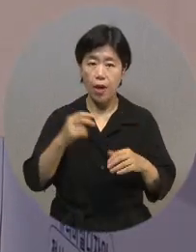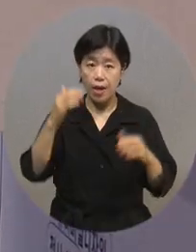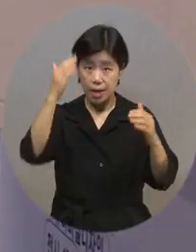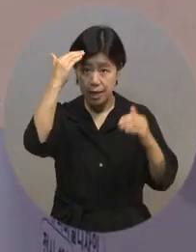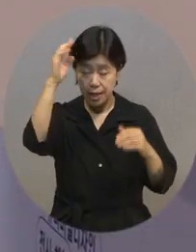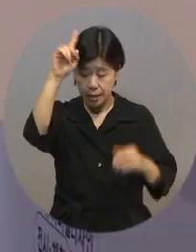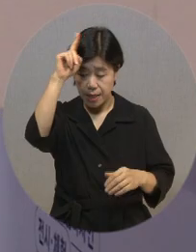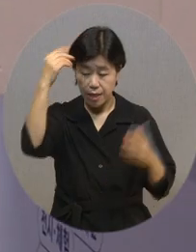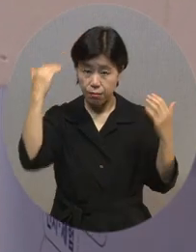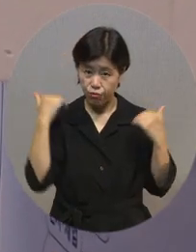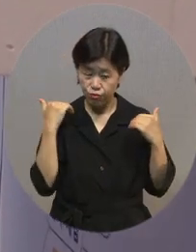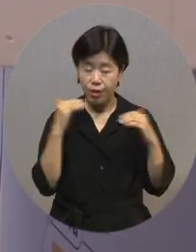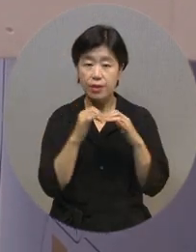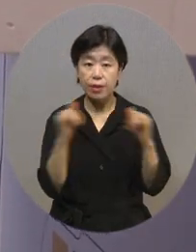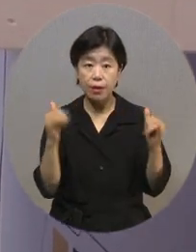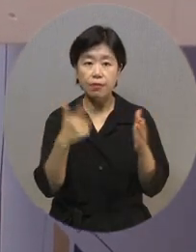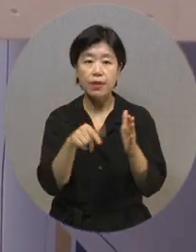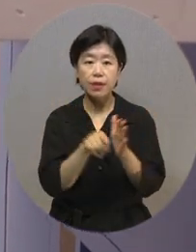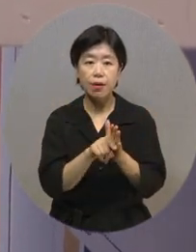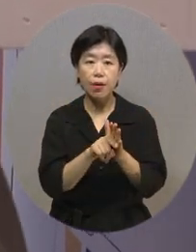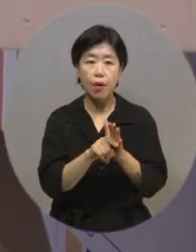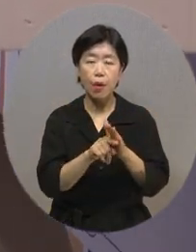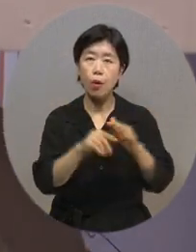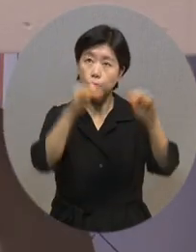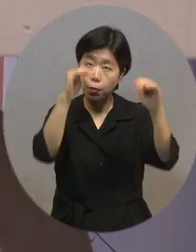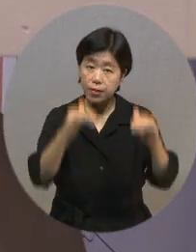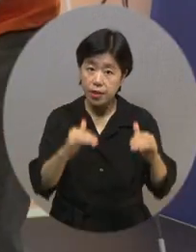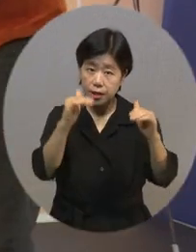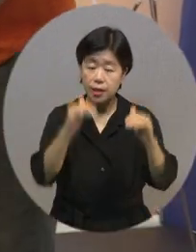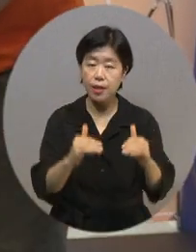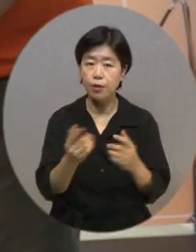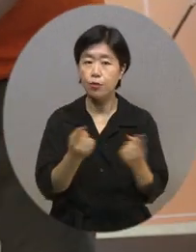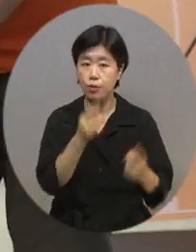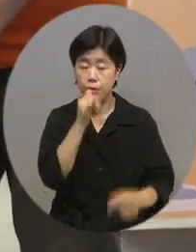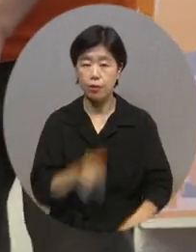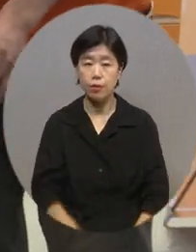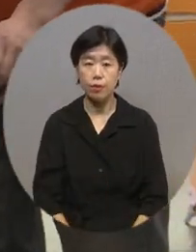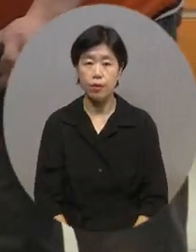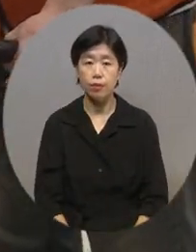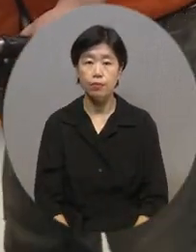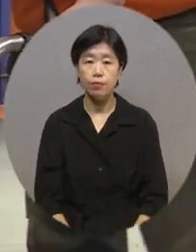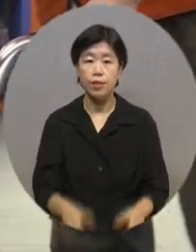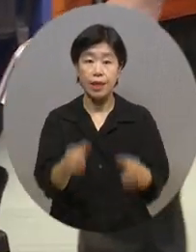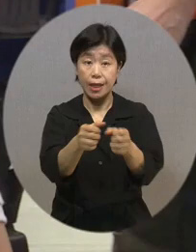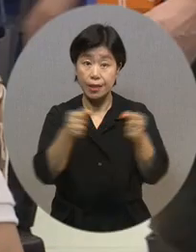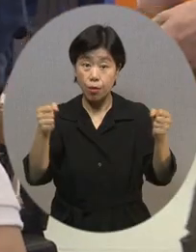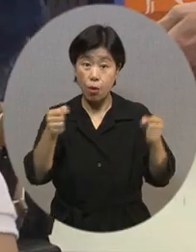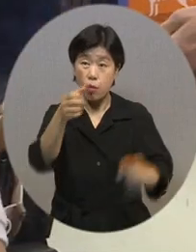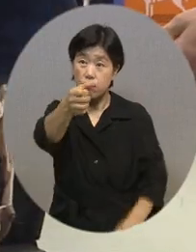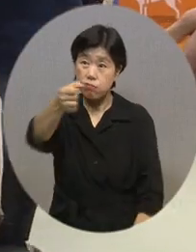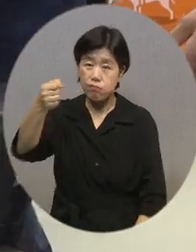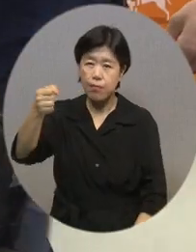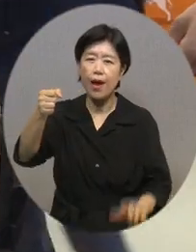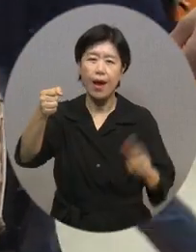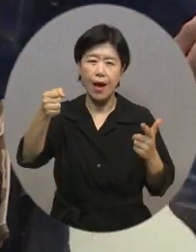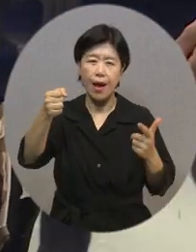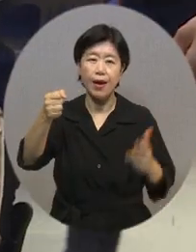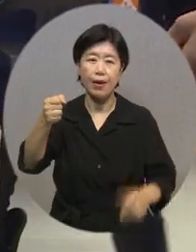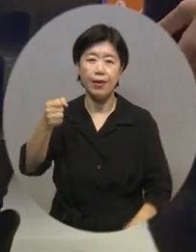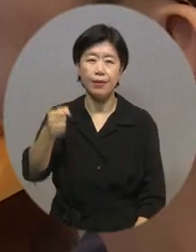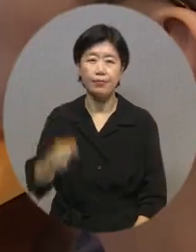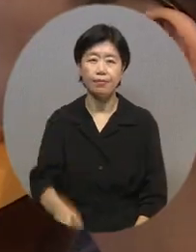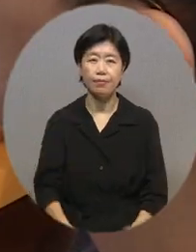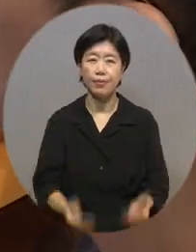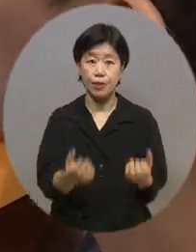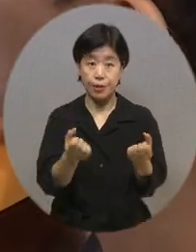사용자 등을 고려한 높이로 설계됐습니다. 특히 냉장고 손잡이는 누구나 잡기 편한 수직 손잡이 형태로